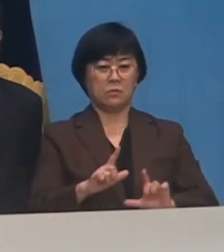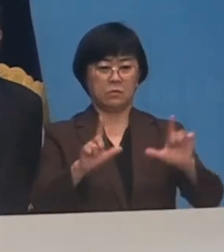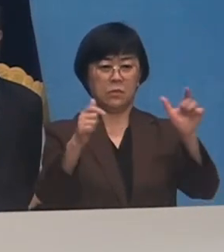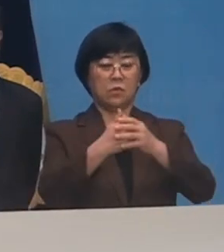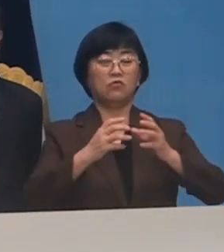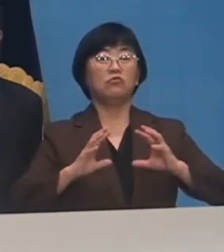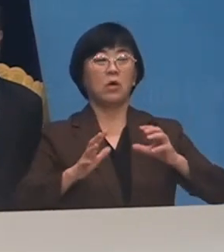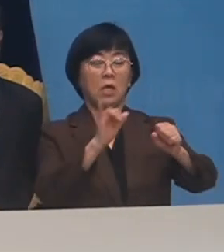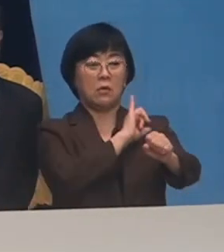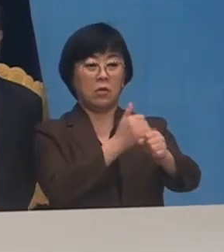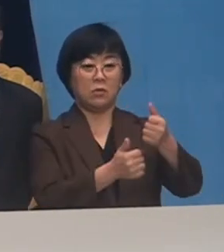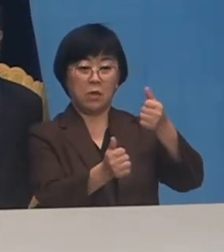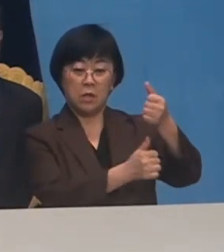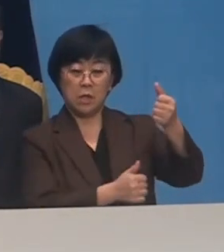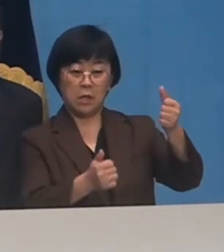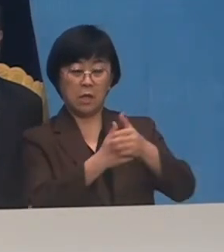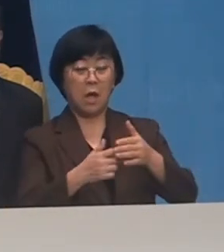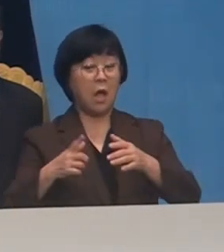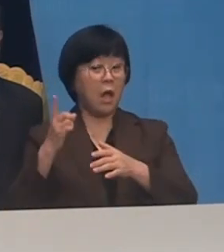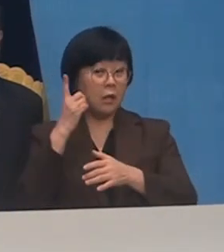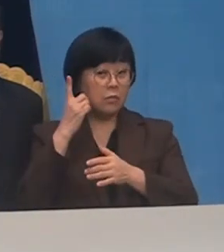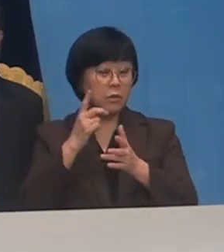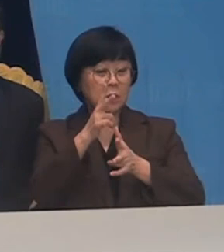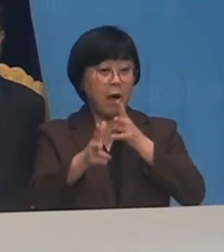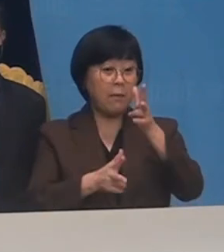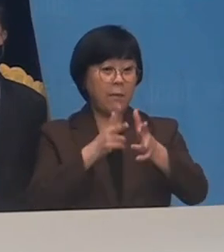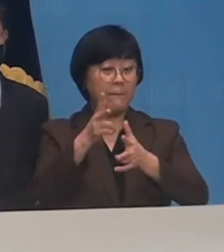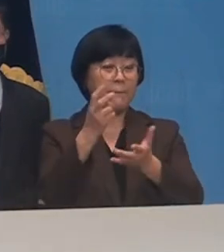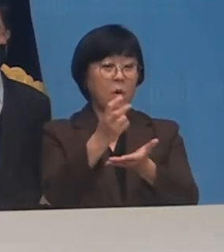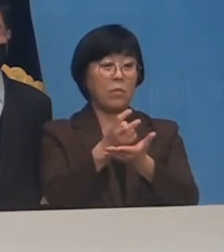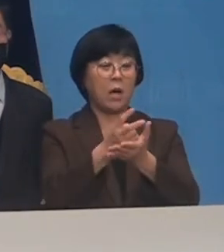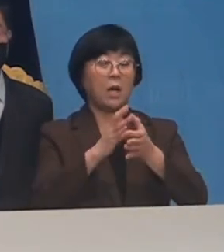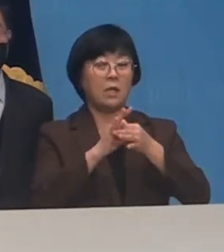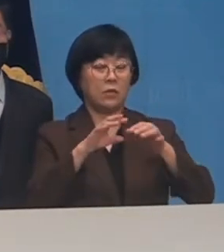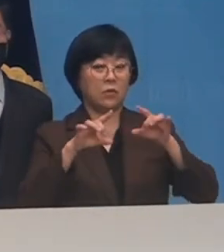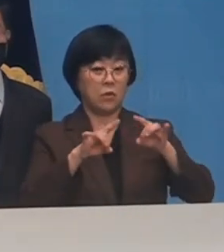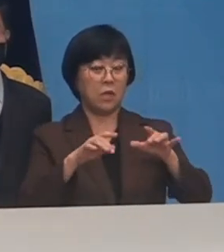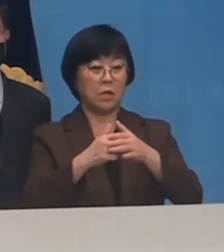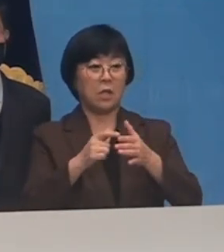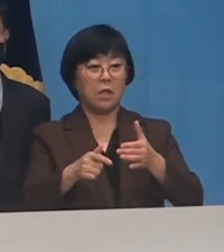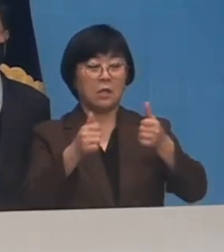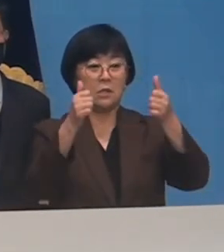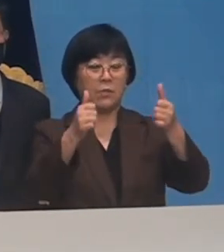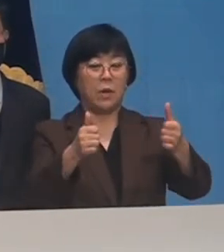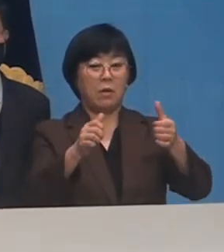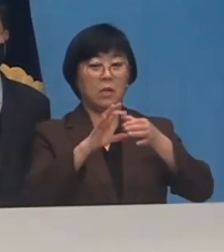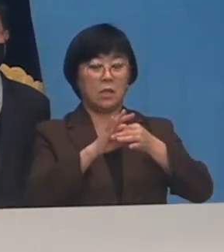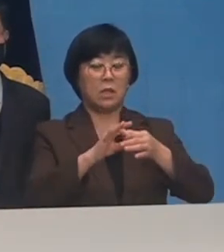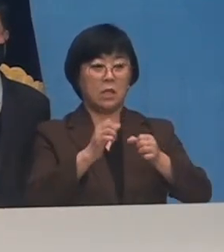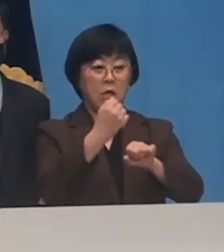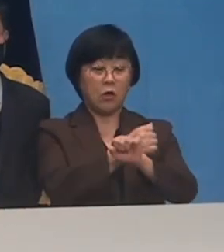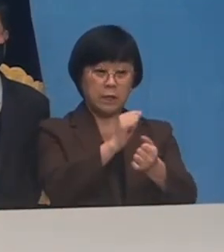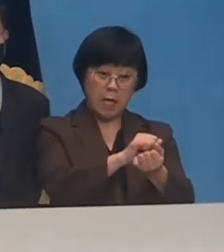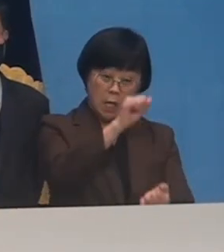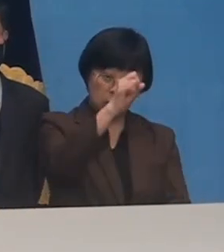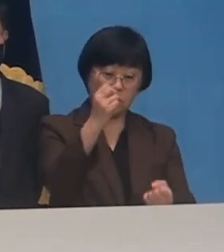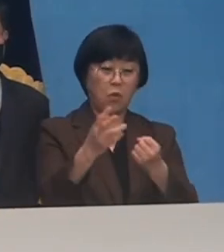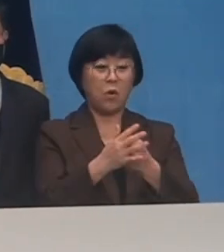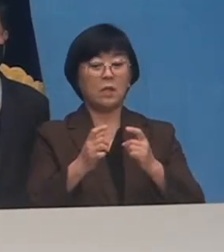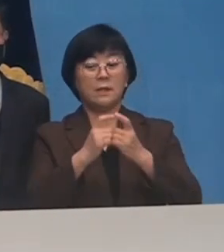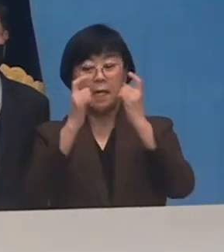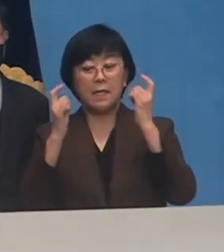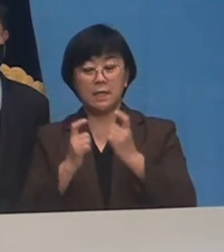2016년에는 국가인권위원회가 통신사업법과 관련된 헌법재판과 관련하여 영장주의는 물론